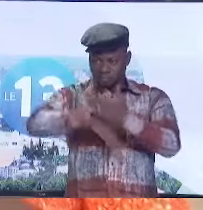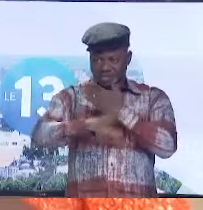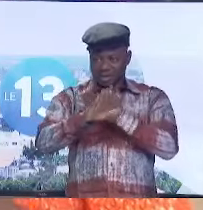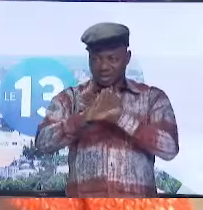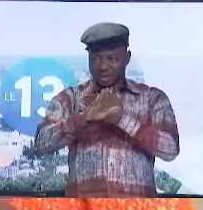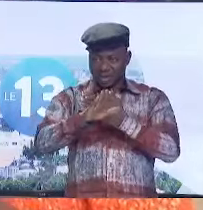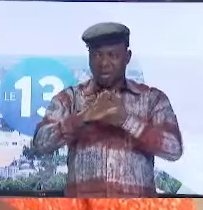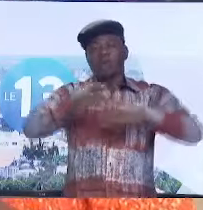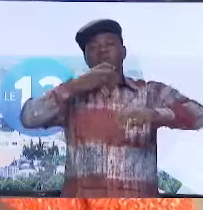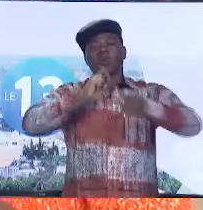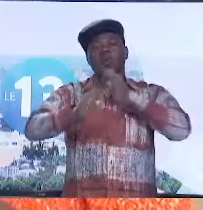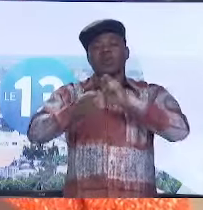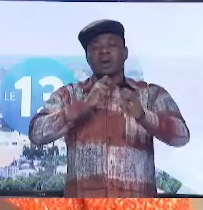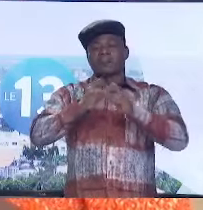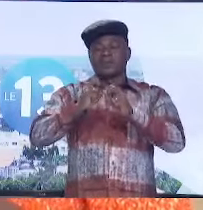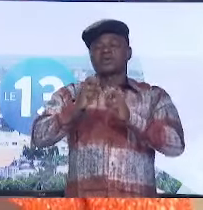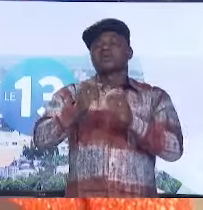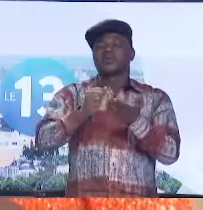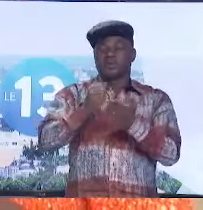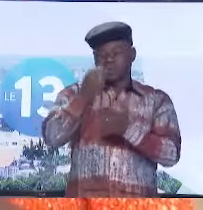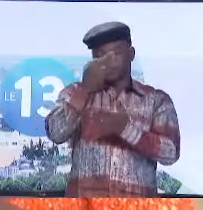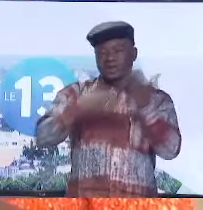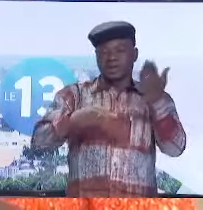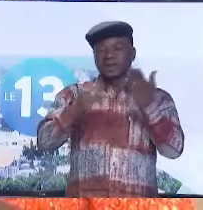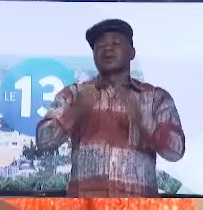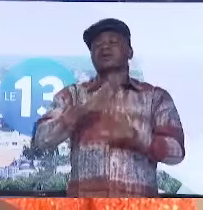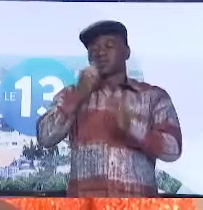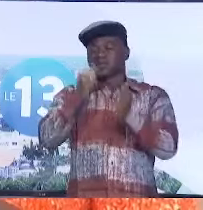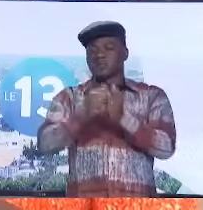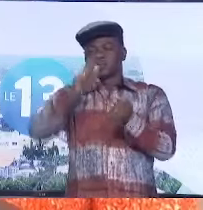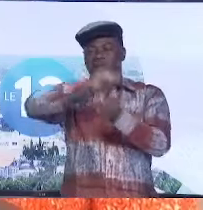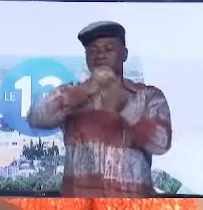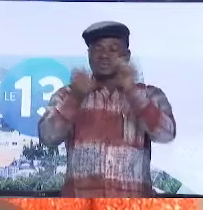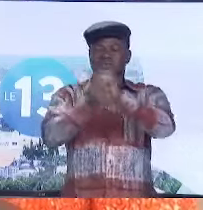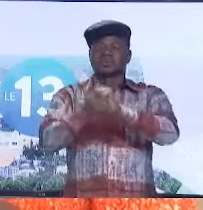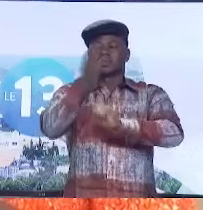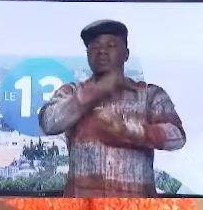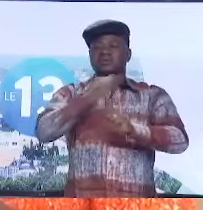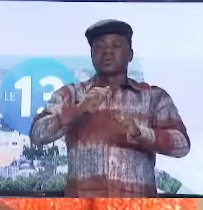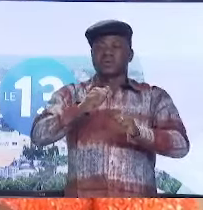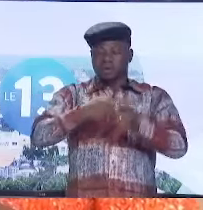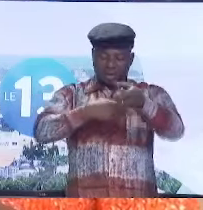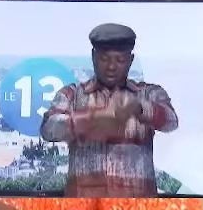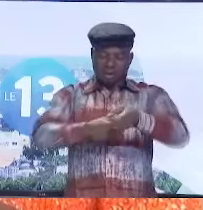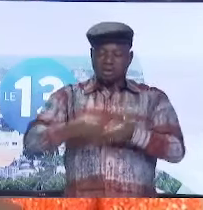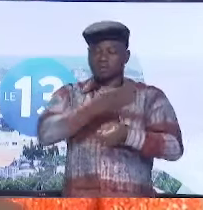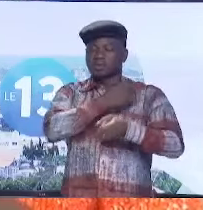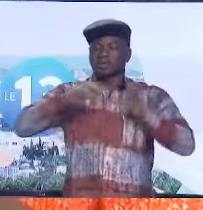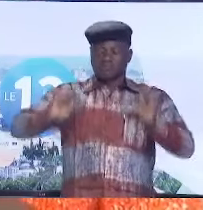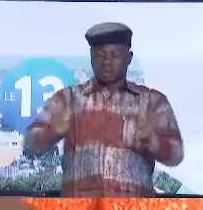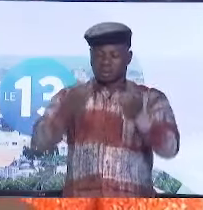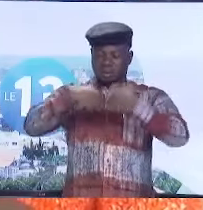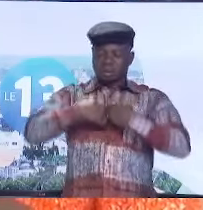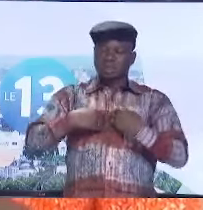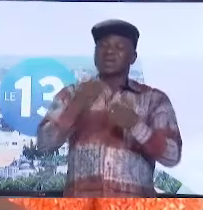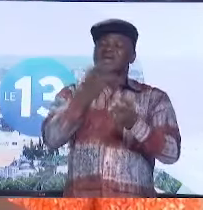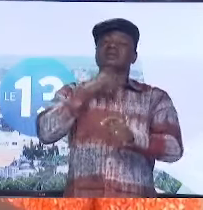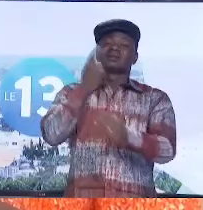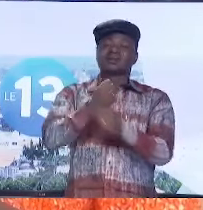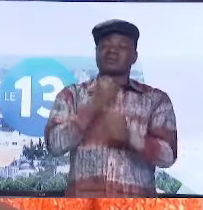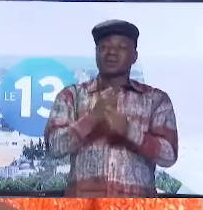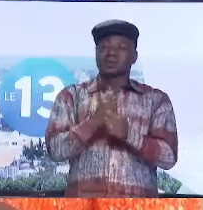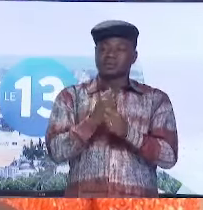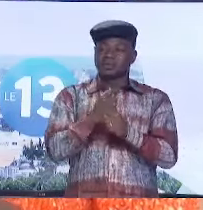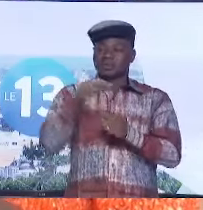les questions de filière, que ce soit dans les questions de transformation agroalimentaire. Et donc c'est des métiers, donc